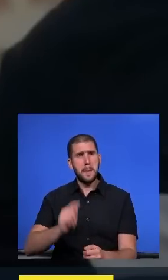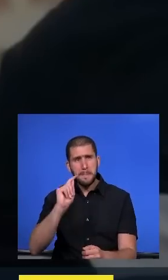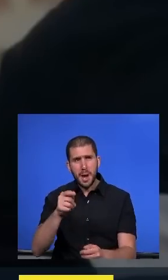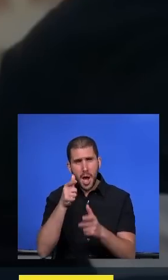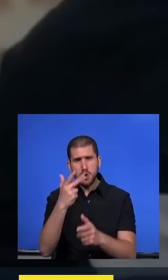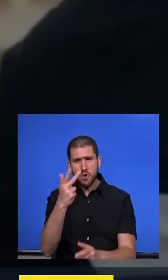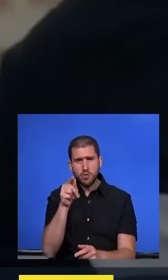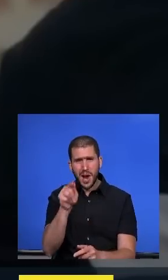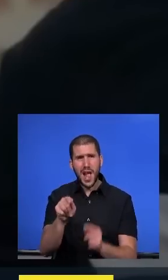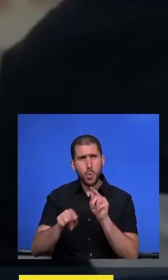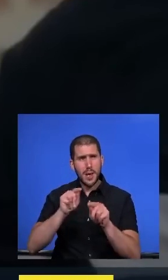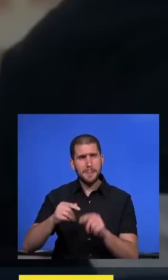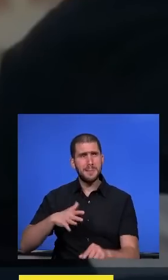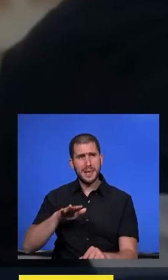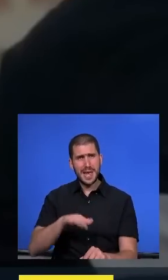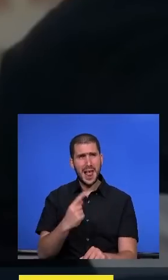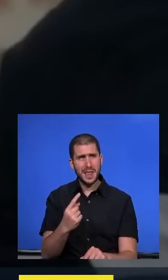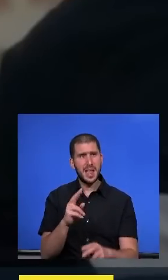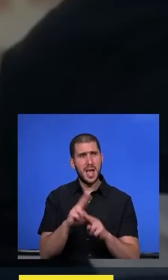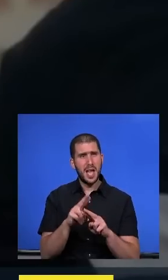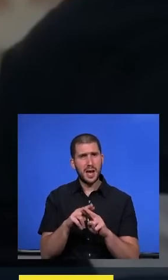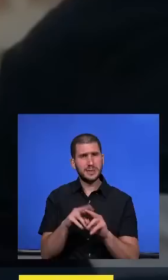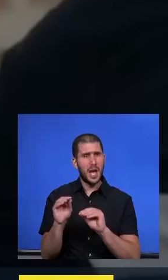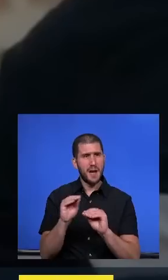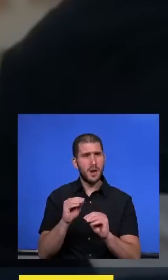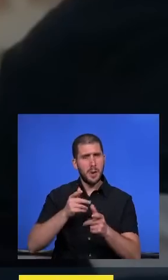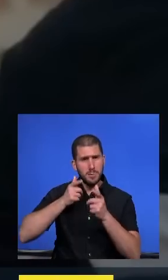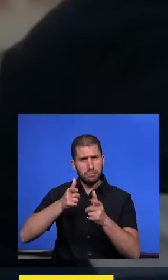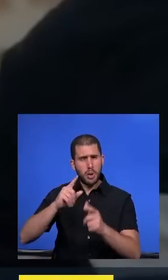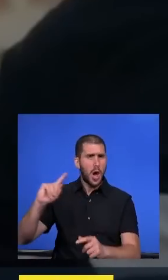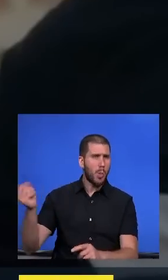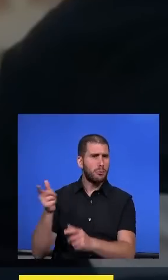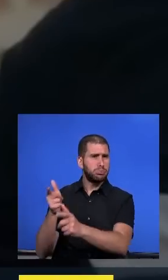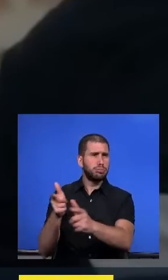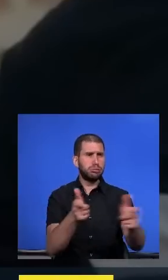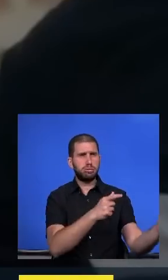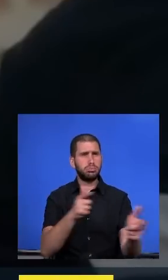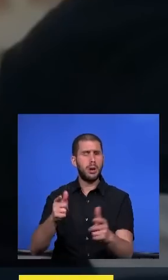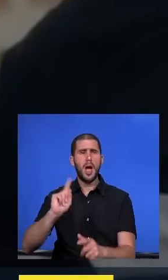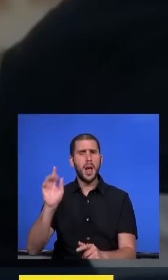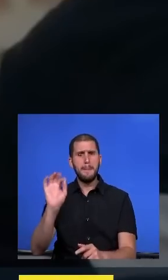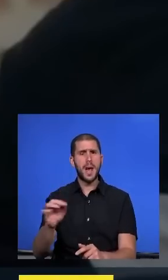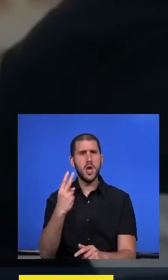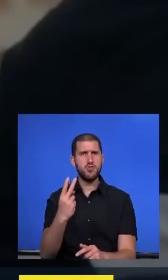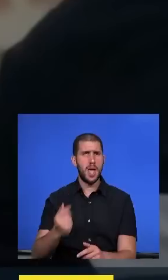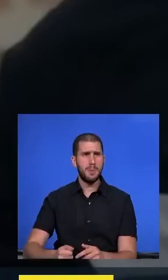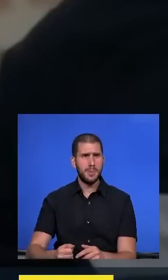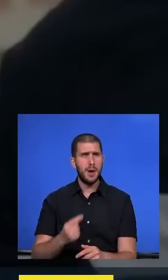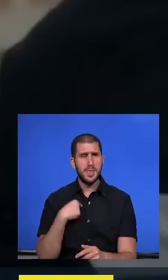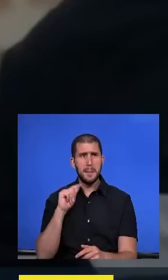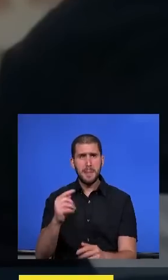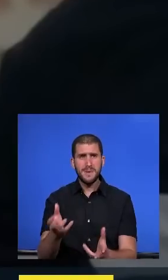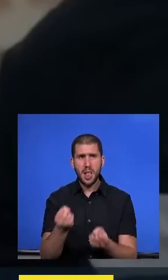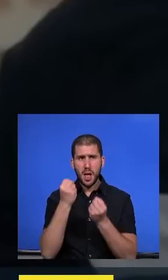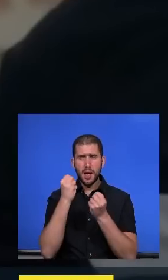ירה 3 כדורים בילד, ואחרי זה עבר את זה לאוטומט, נכנס בכולם, ורק פגע ב2. אני